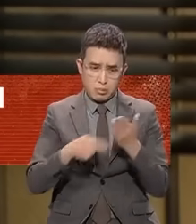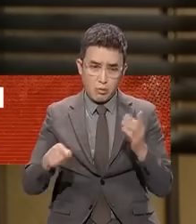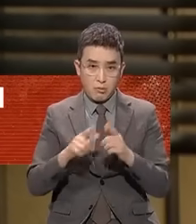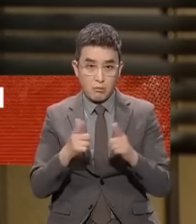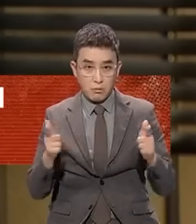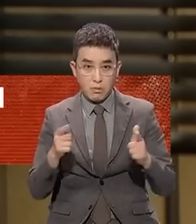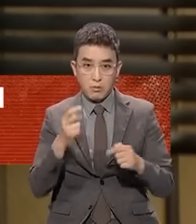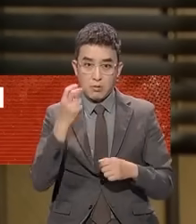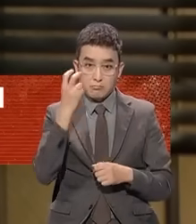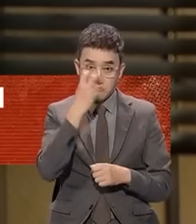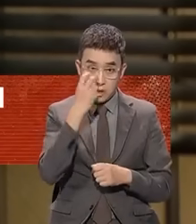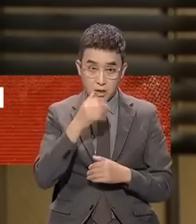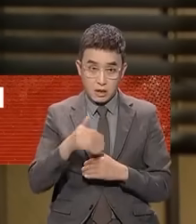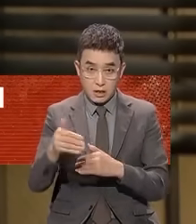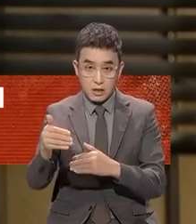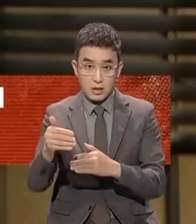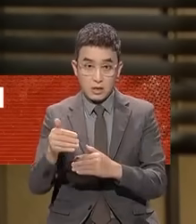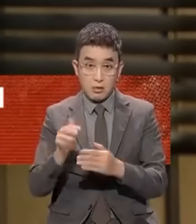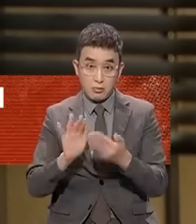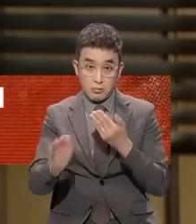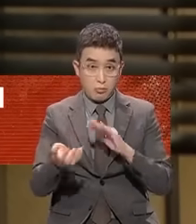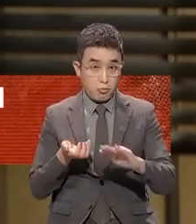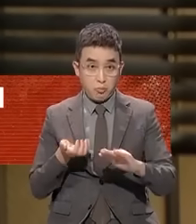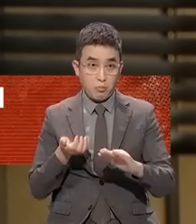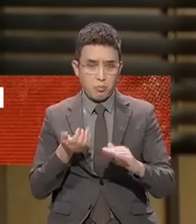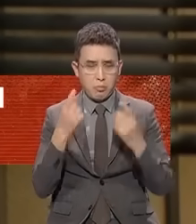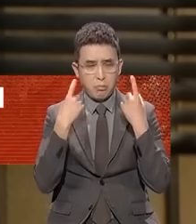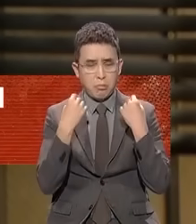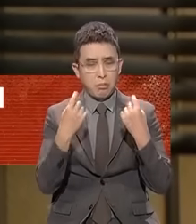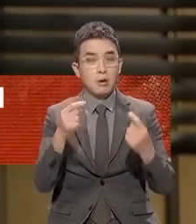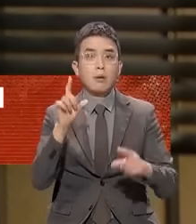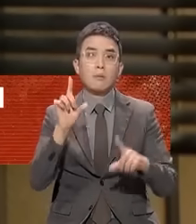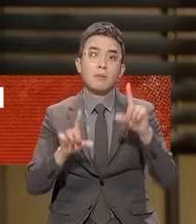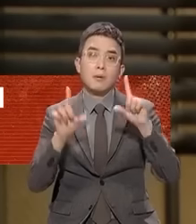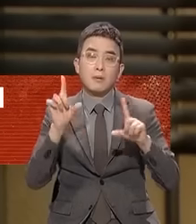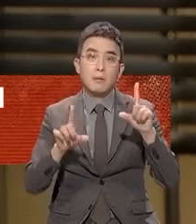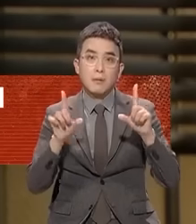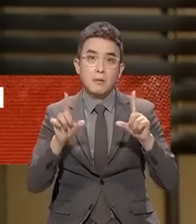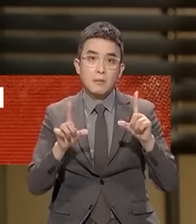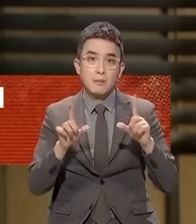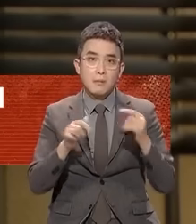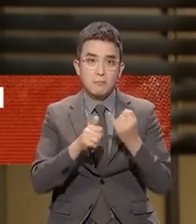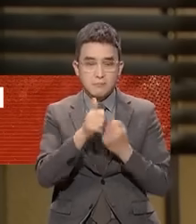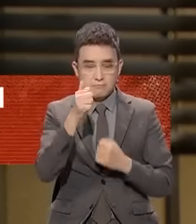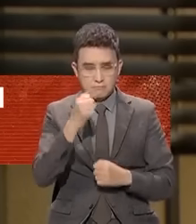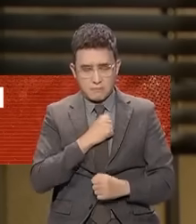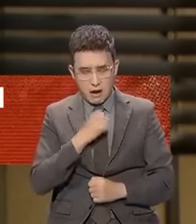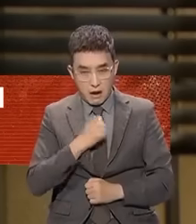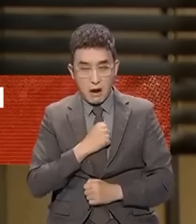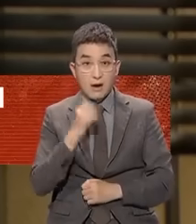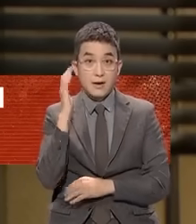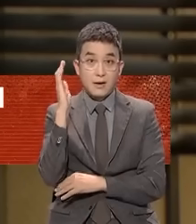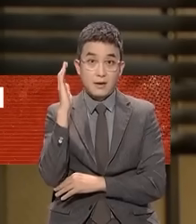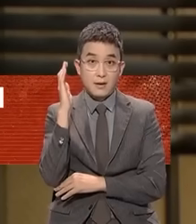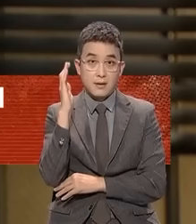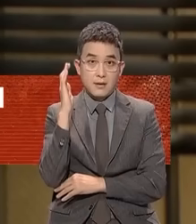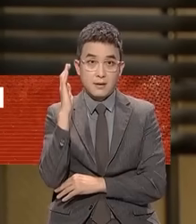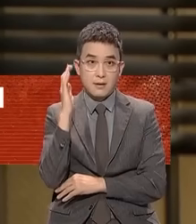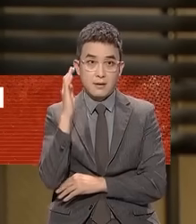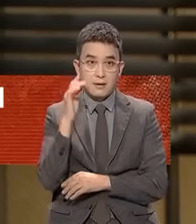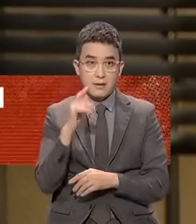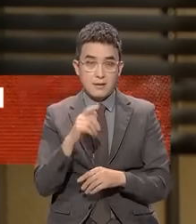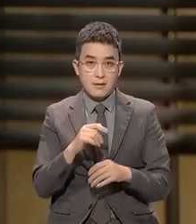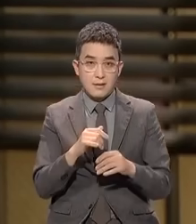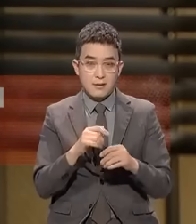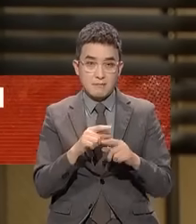뭐 수사가 있기 전이나 후나 달라진 게 아무것도 없다라고 그렇게 분통을 터뜨리셨고요. 오히려 이거 민사소송까지 가야 될